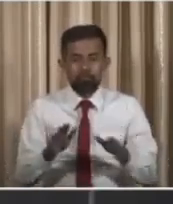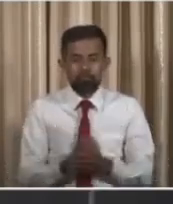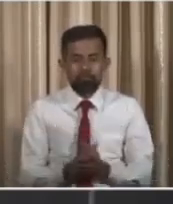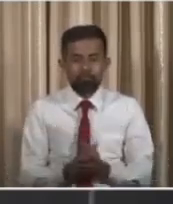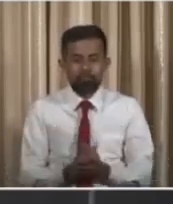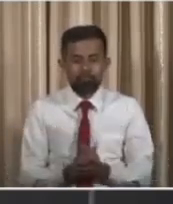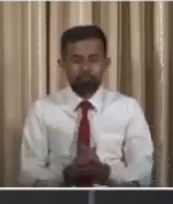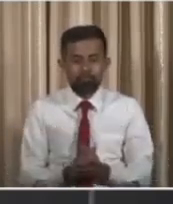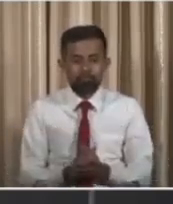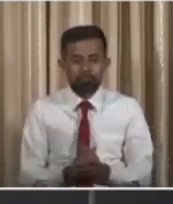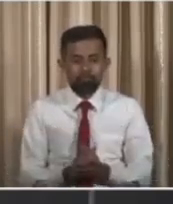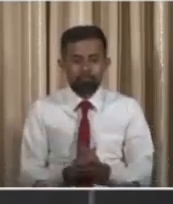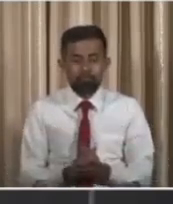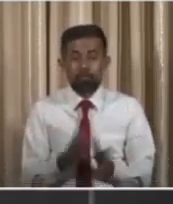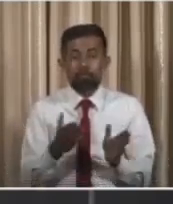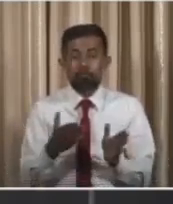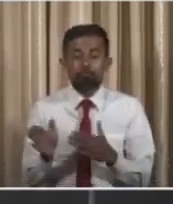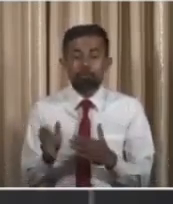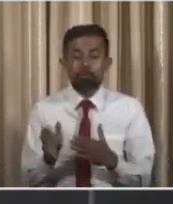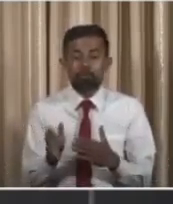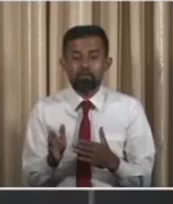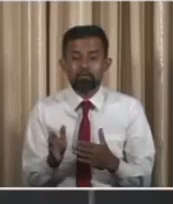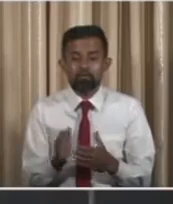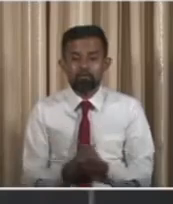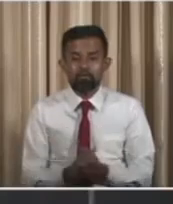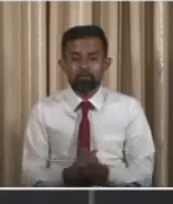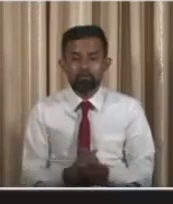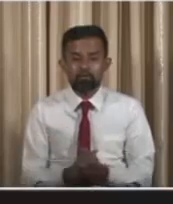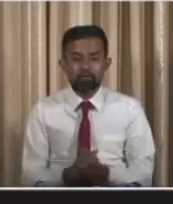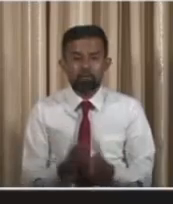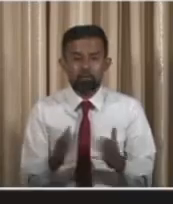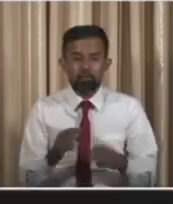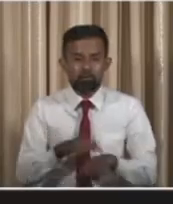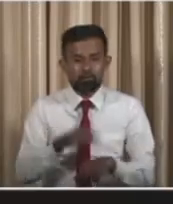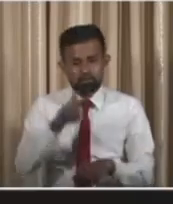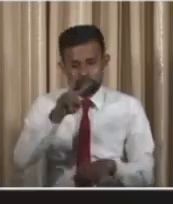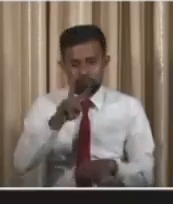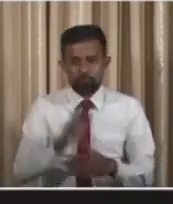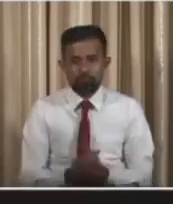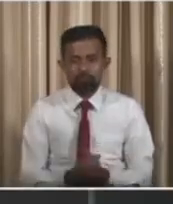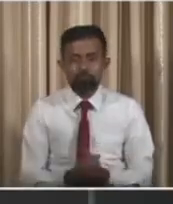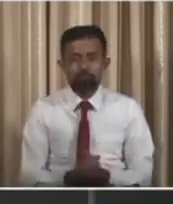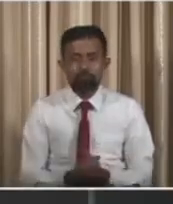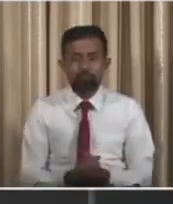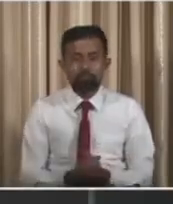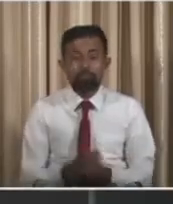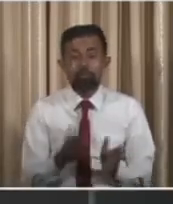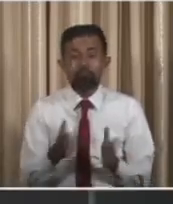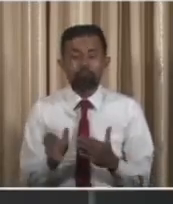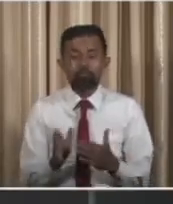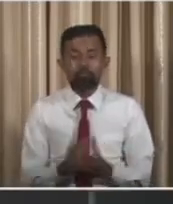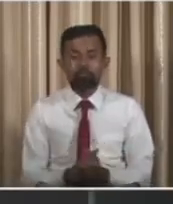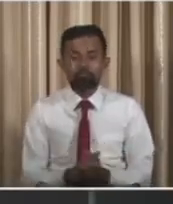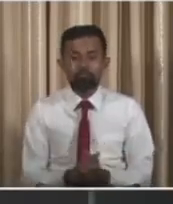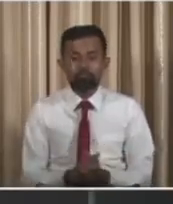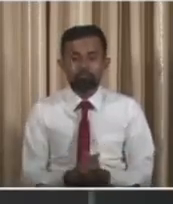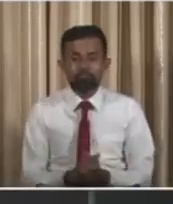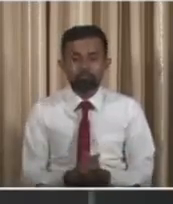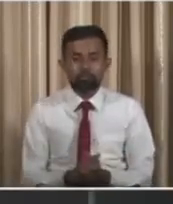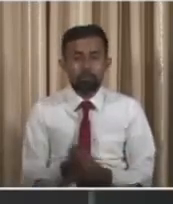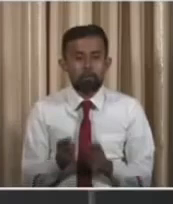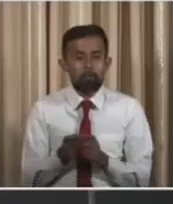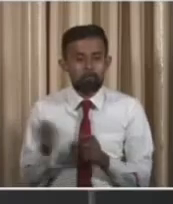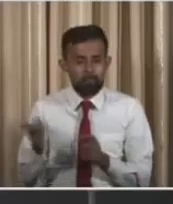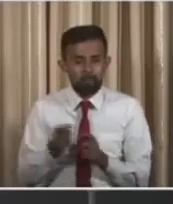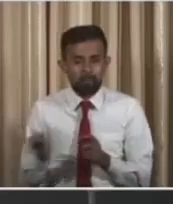නිසා අනිත් කාරණාව තමයි ගරු මන්ත්‍රීතුමා තව විනාඩි 2යි. බොමිසුදි අනිත් කාරණාව තමයි පඩි